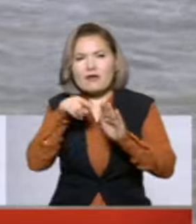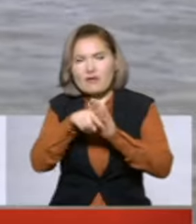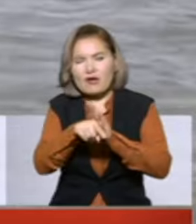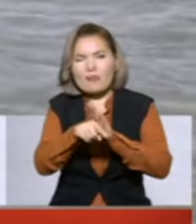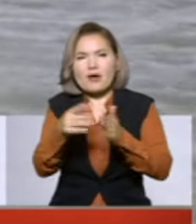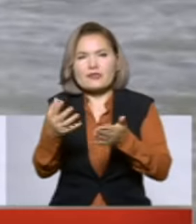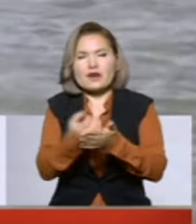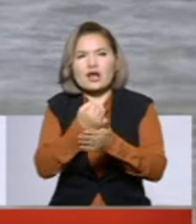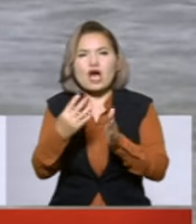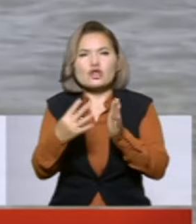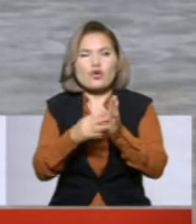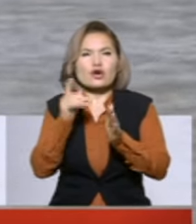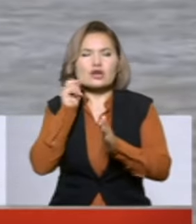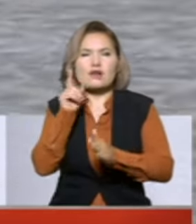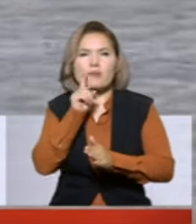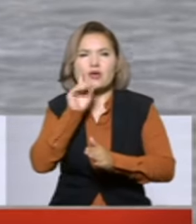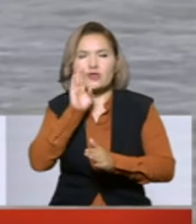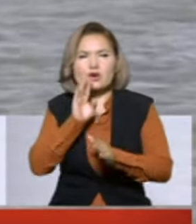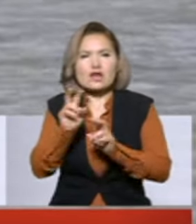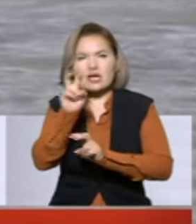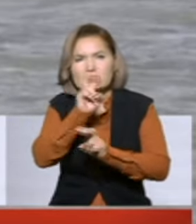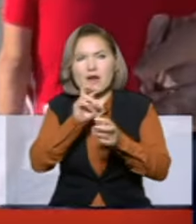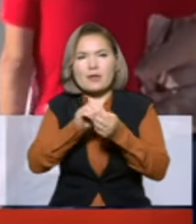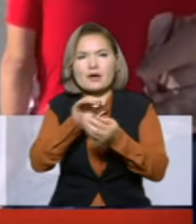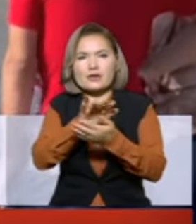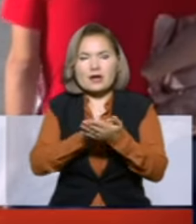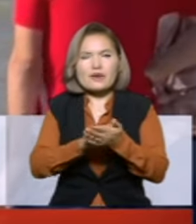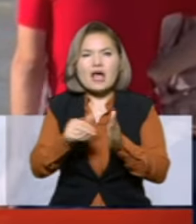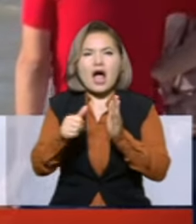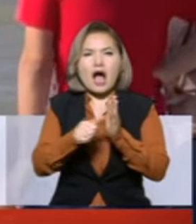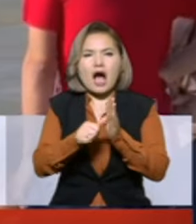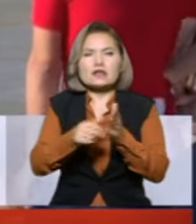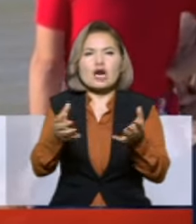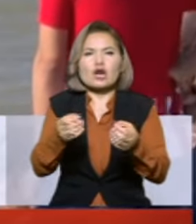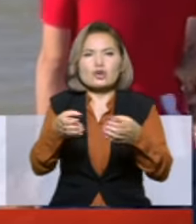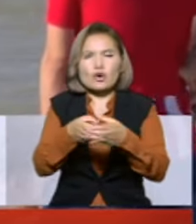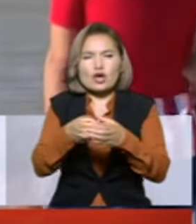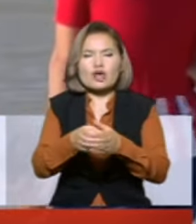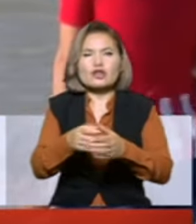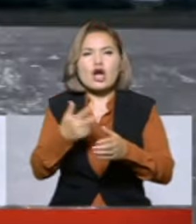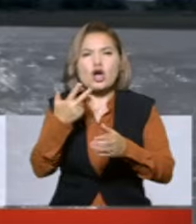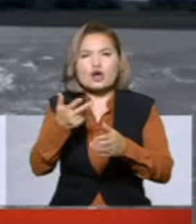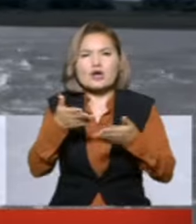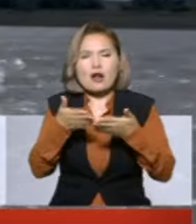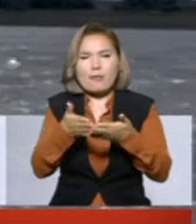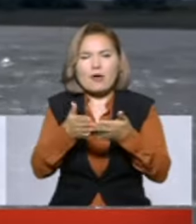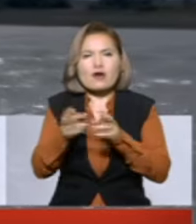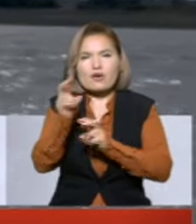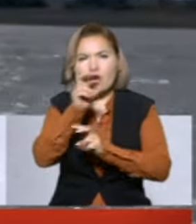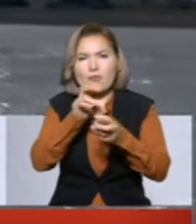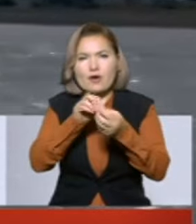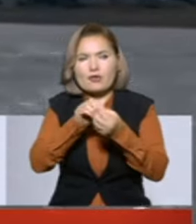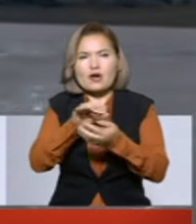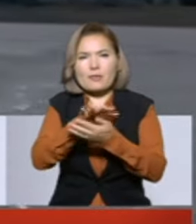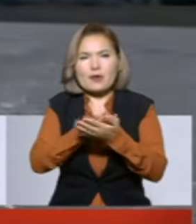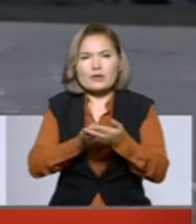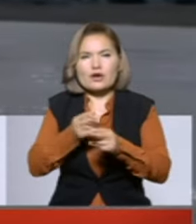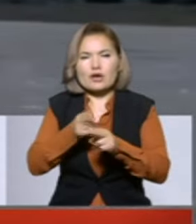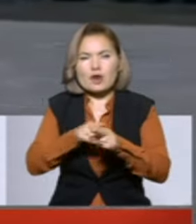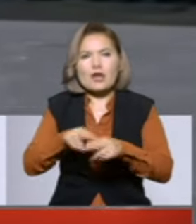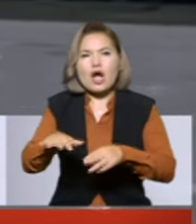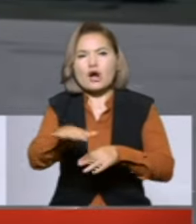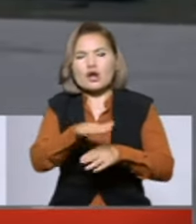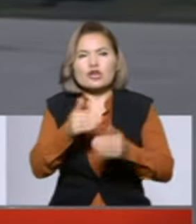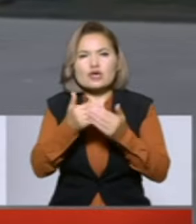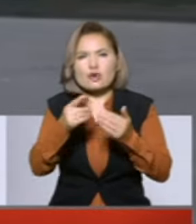қыз баланы сүңгуірлер іздеп жатыр. Іздестіру жұмыстарына 6 құтқарушы мен 300 құралы жұмылдырылды. Айта кетейік, бұл